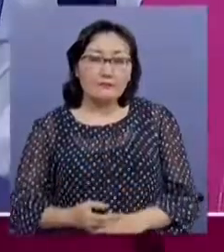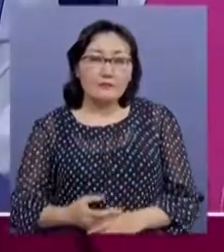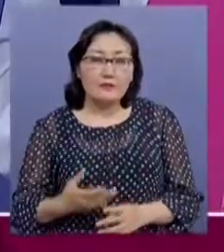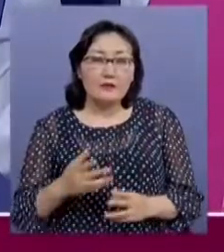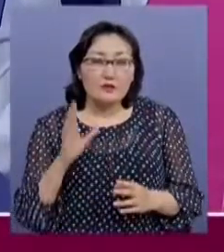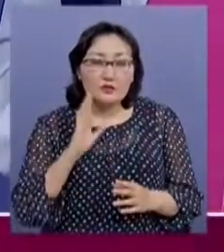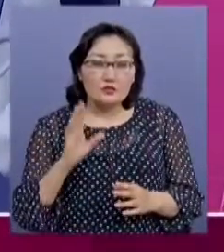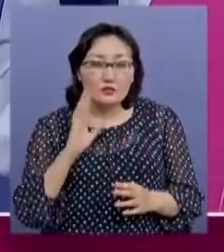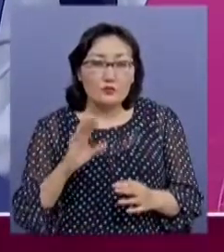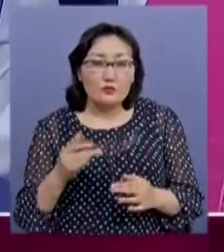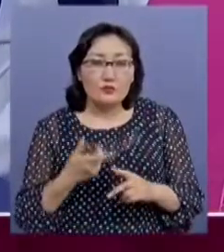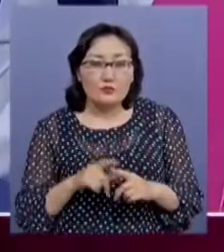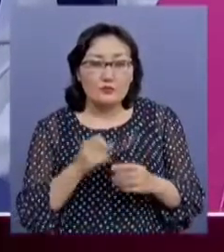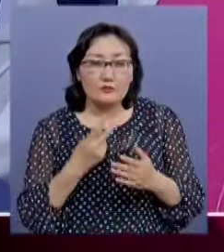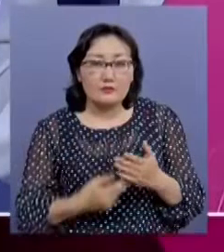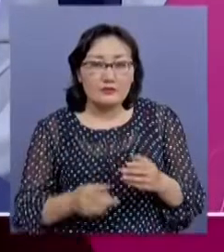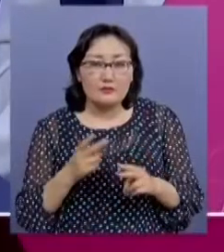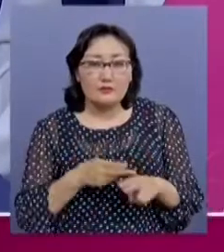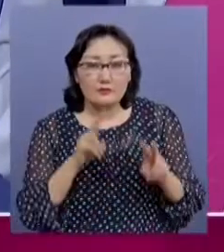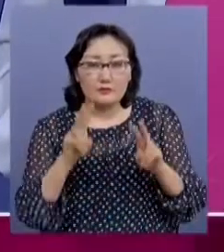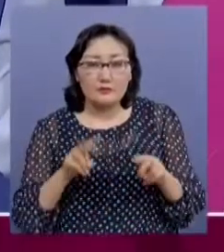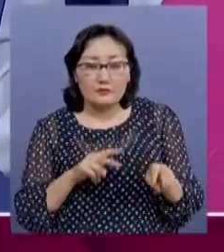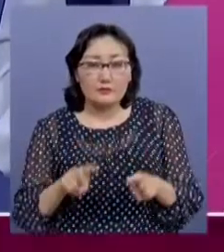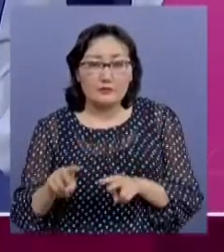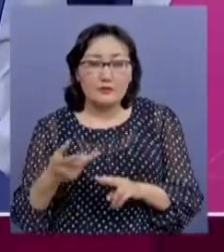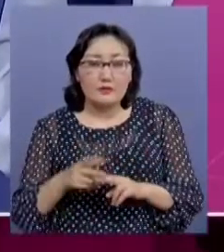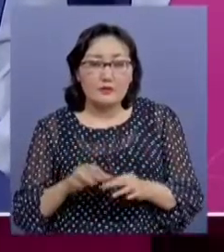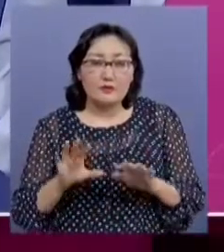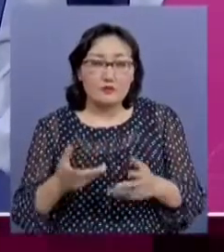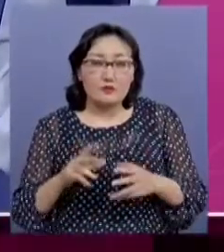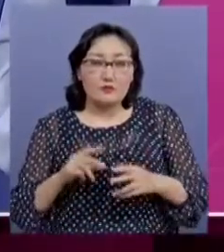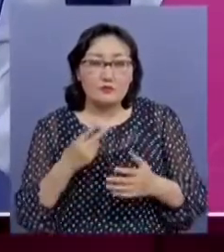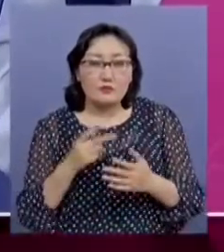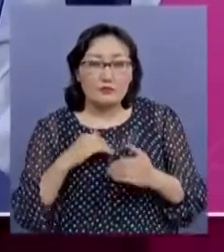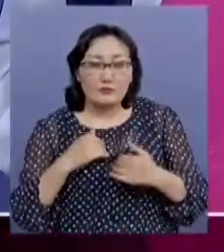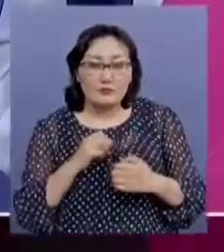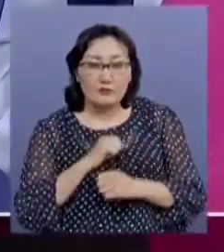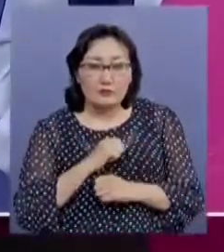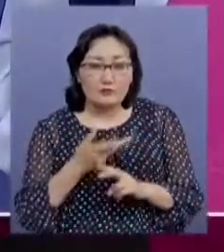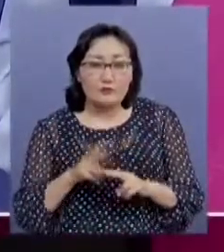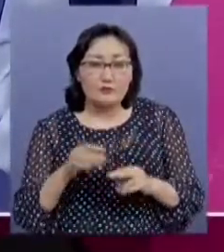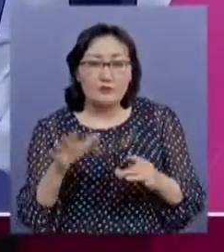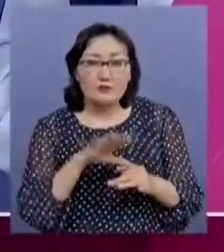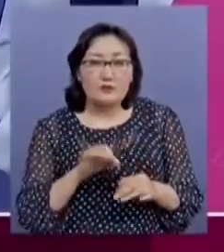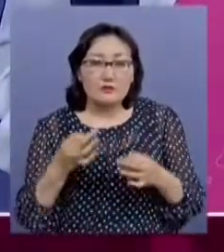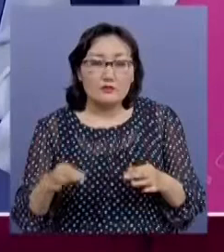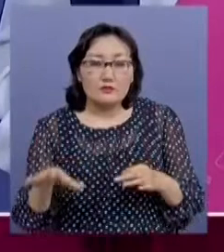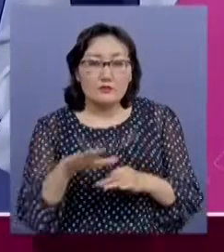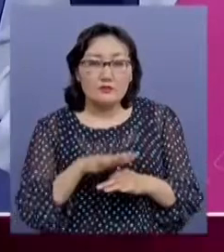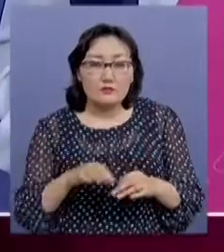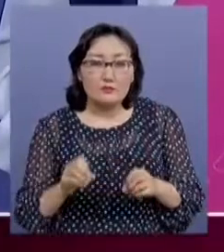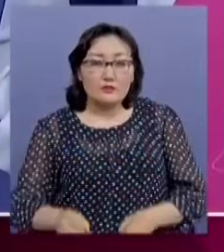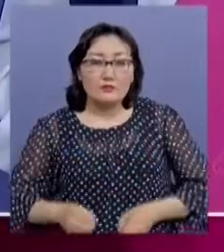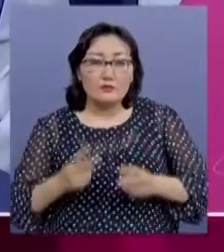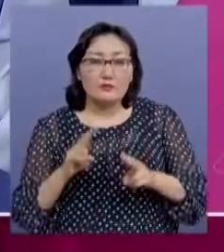Су тілсіз жау, сақтық шараларын сақтамаса қапыда қайға келуі ғажап емес. Алматыда шомылуға рұқсат етілген аумақтардың барлығында қауіпсіздік